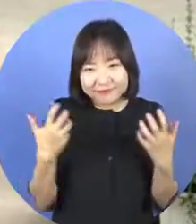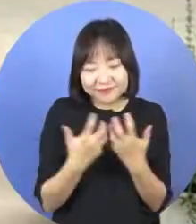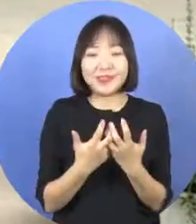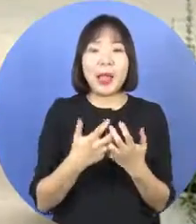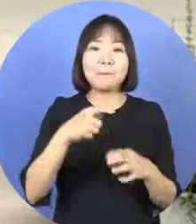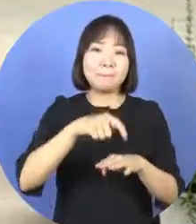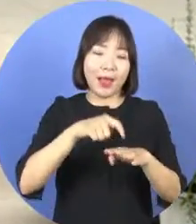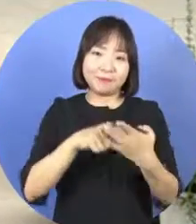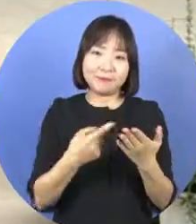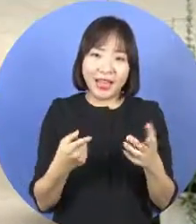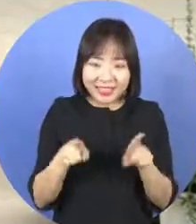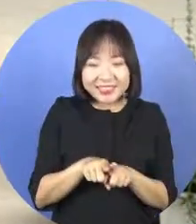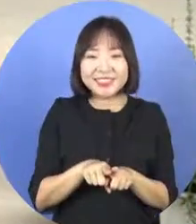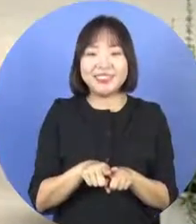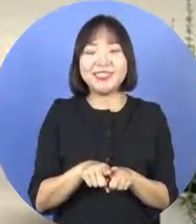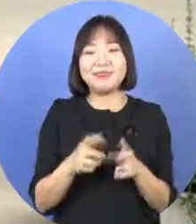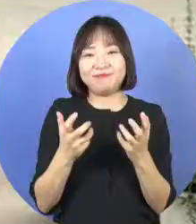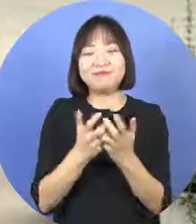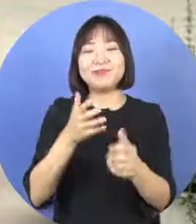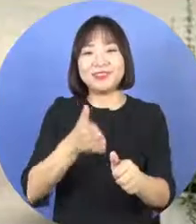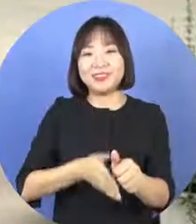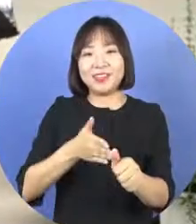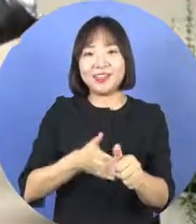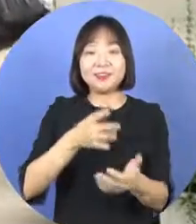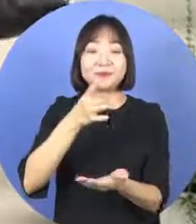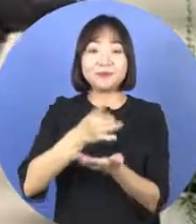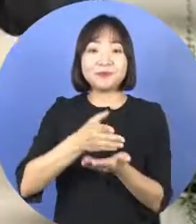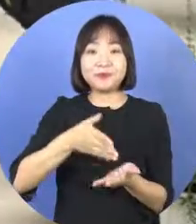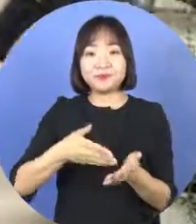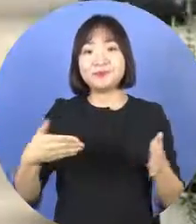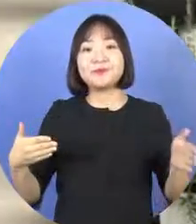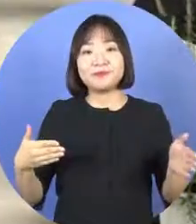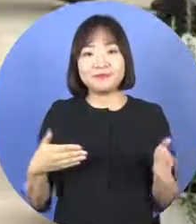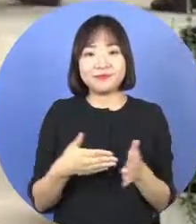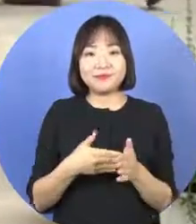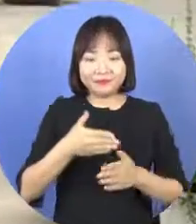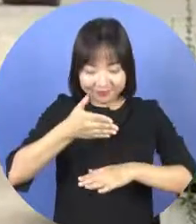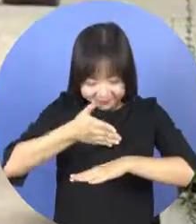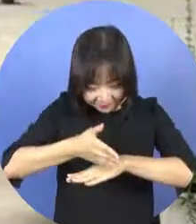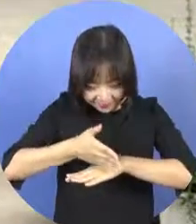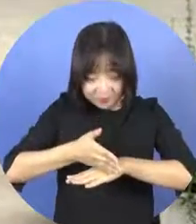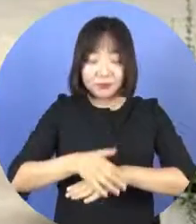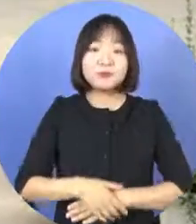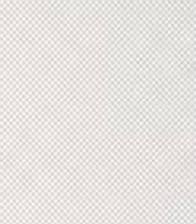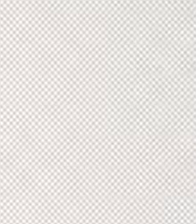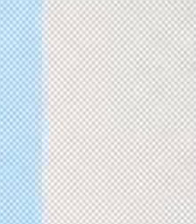풍요로운 한가위 보내시기 바랍니다. 이상으로 천안뉴스를 마치겠습니다. 고맙습니다.